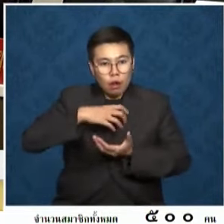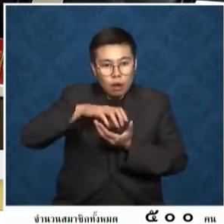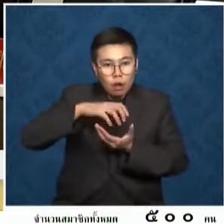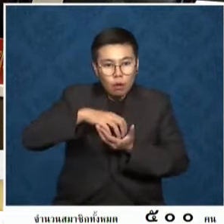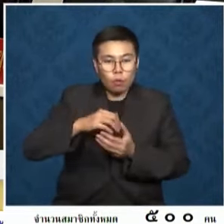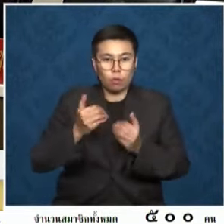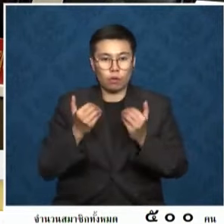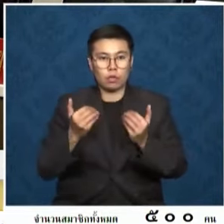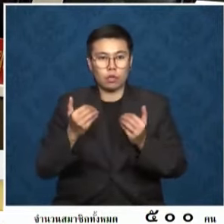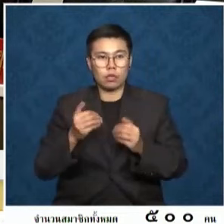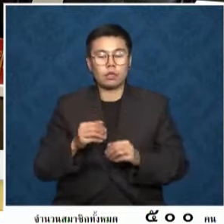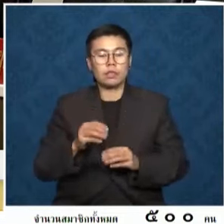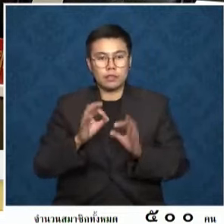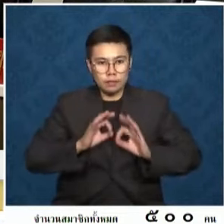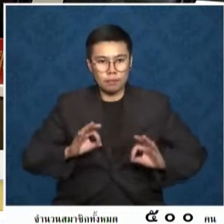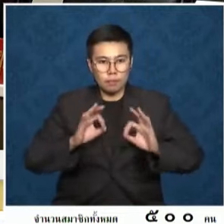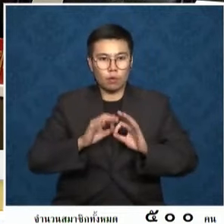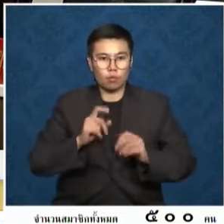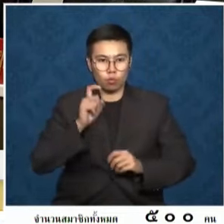องมีคือสติ